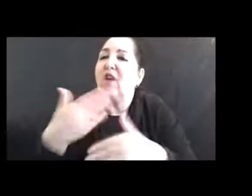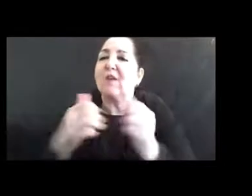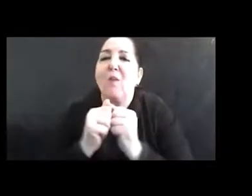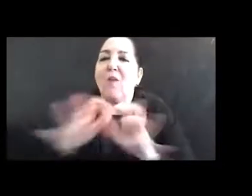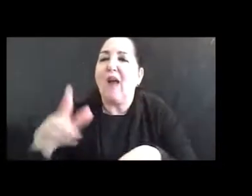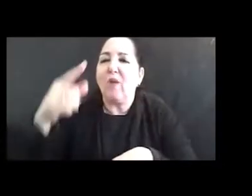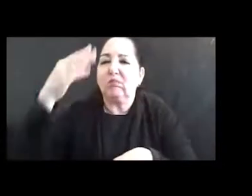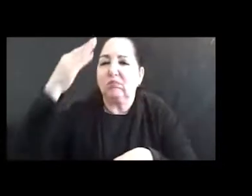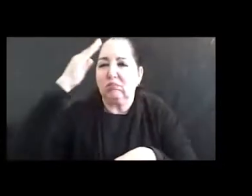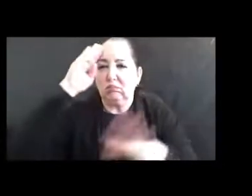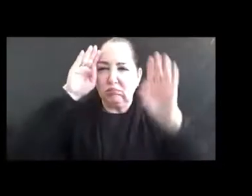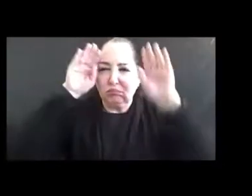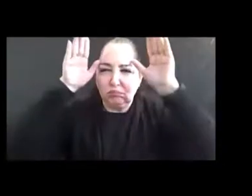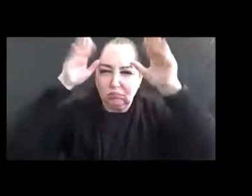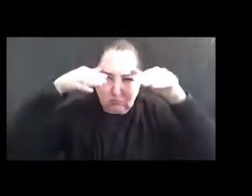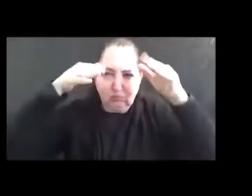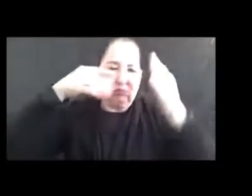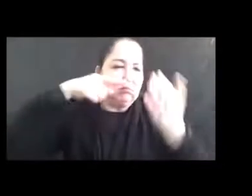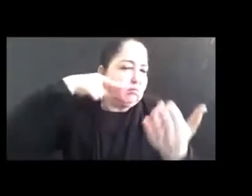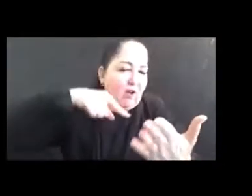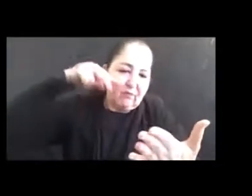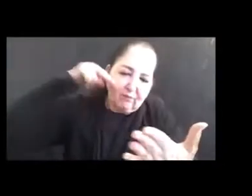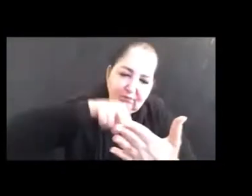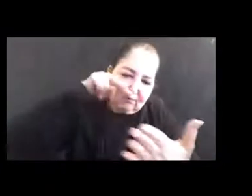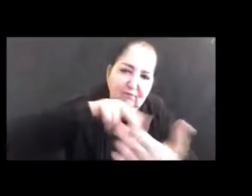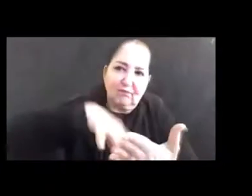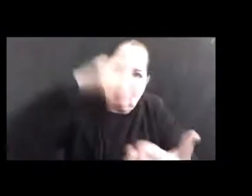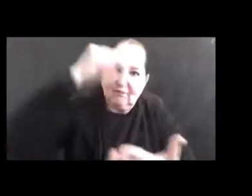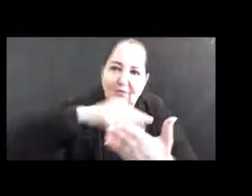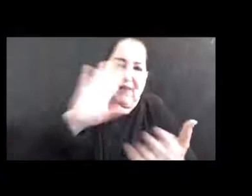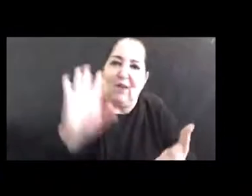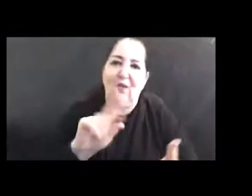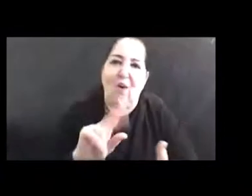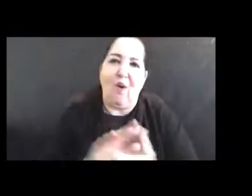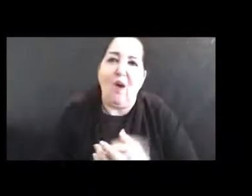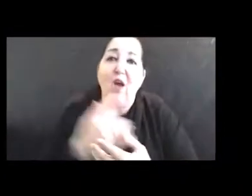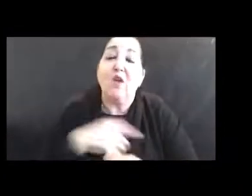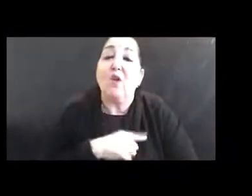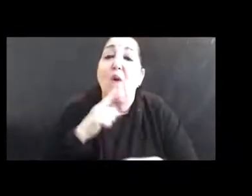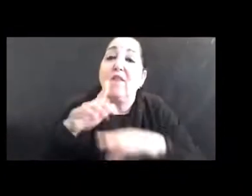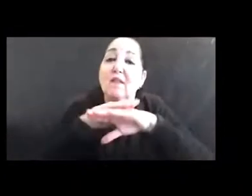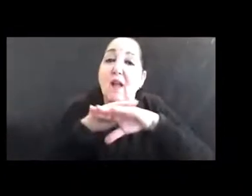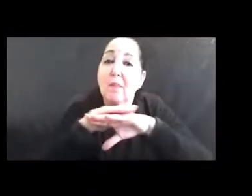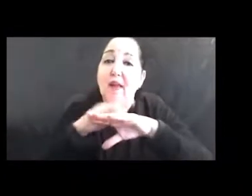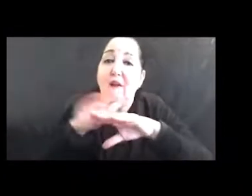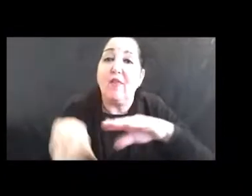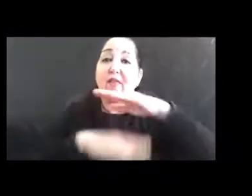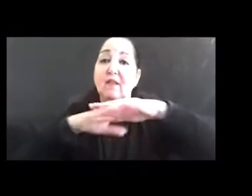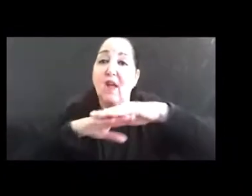pengetahuan lewat proses tanpa sadar. Jadi ada satu hal di